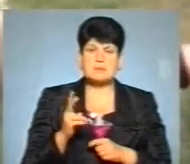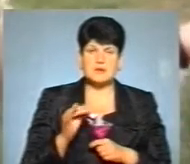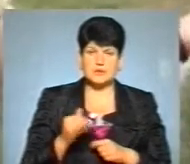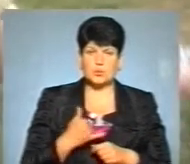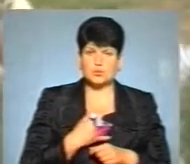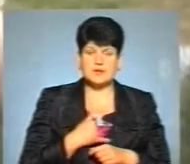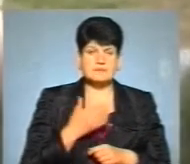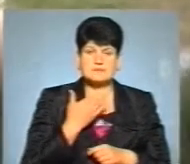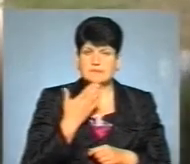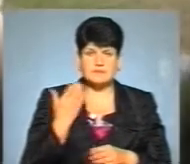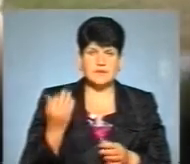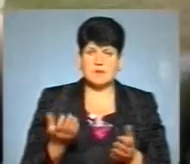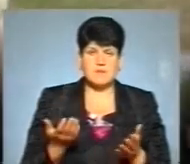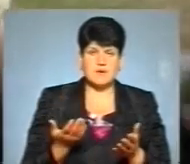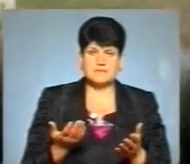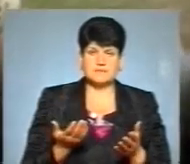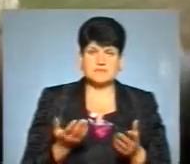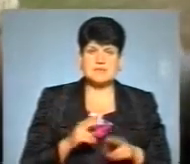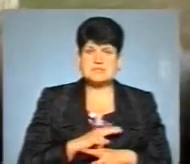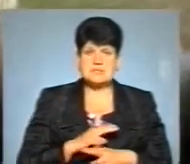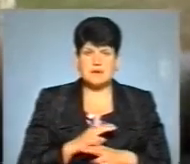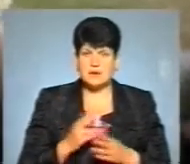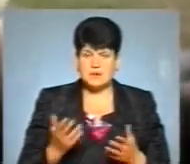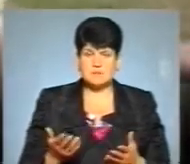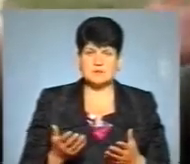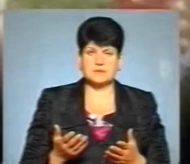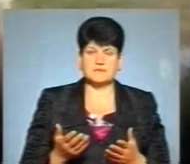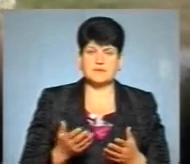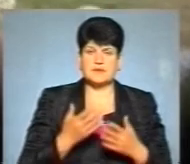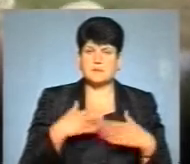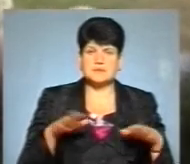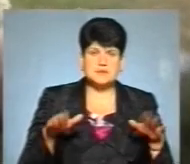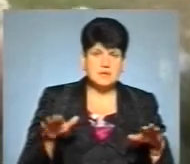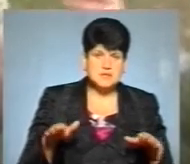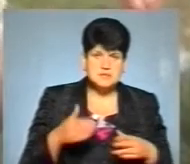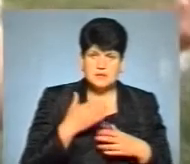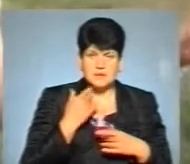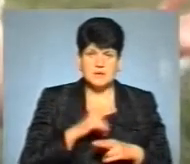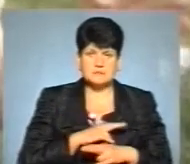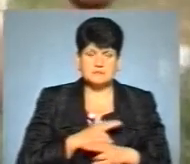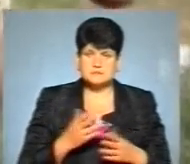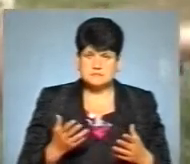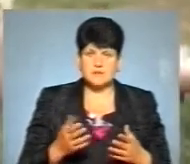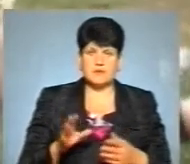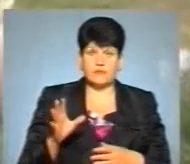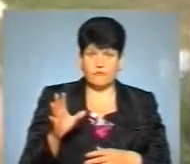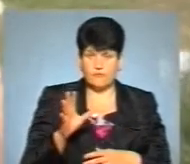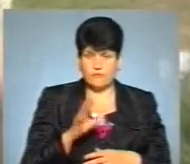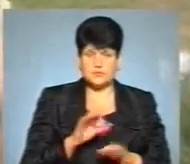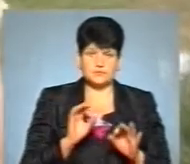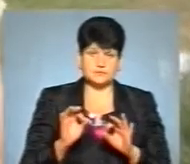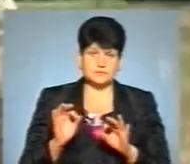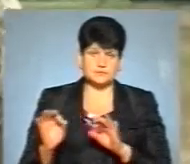нема ні загиблих, ні, ну, маю на увазі, ні птиці ніякої погинули. Все, у нас